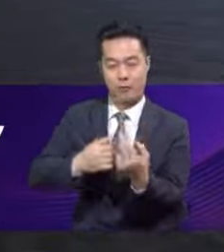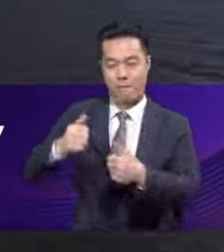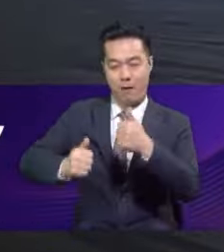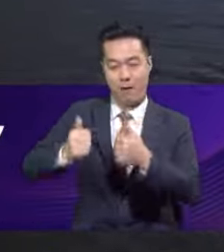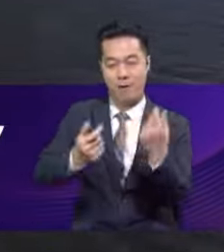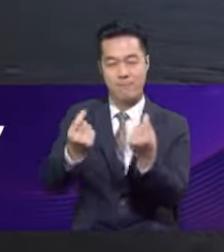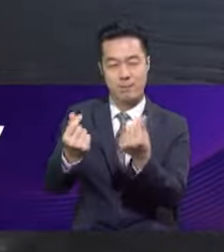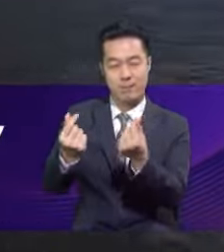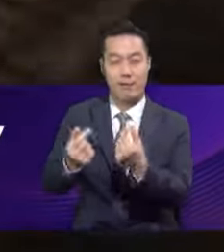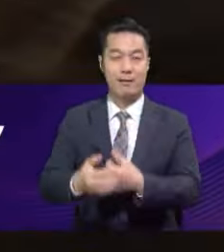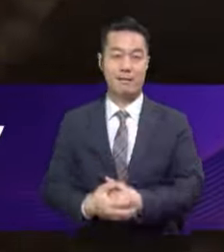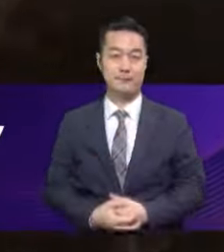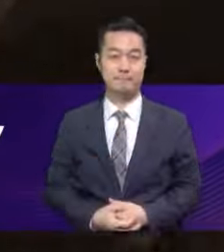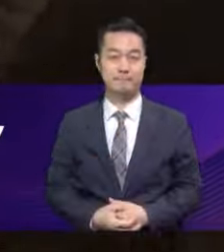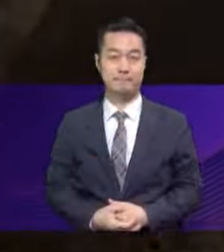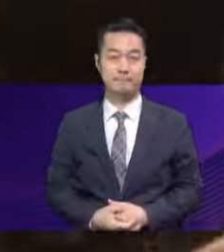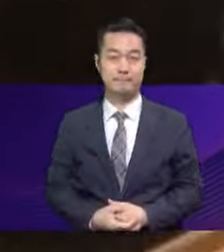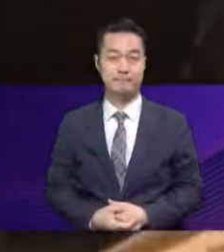예측됩니다.